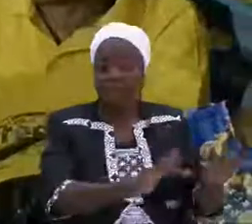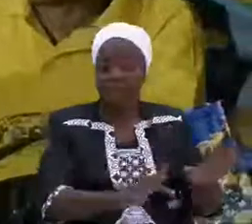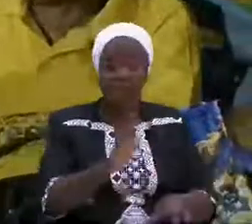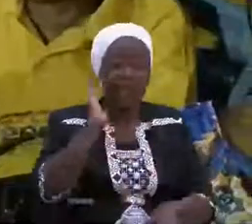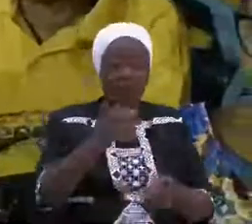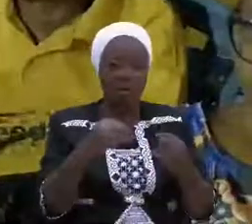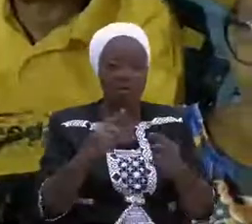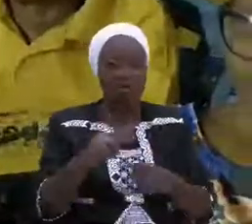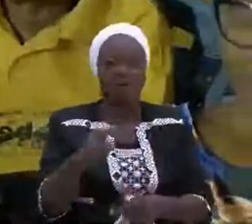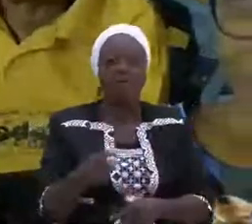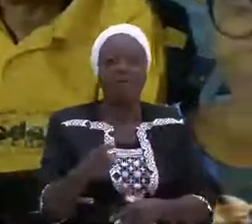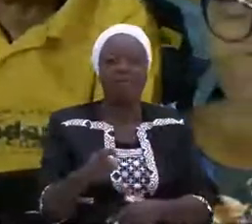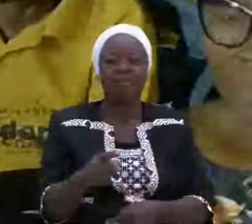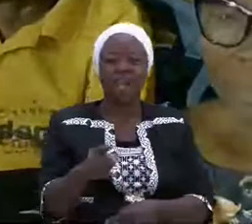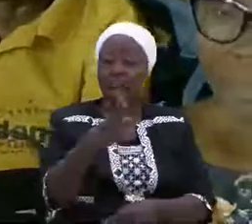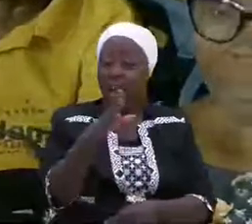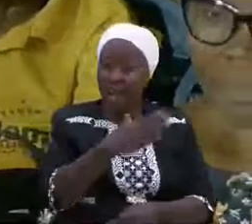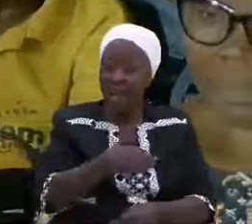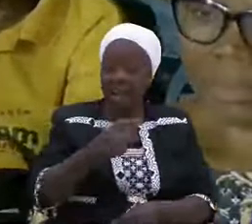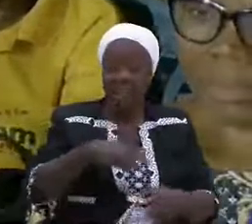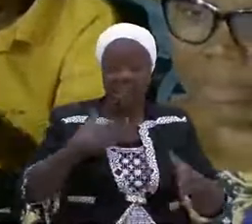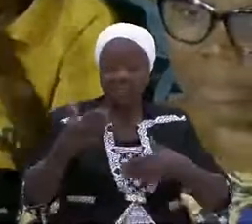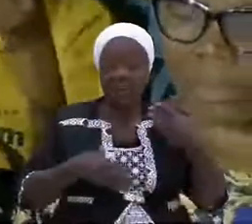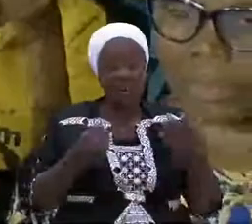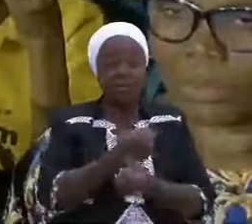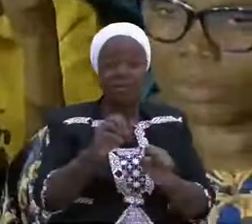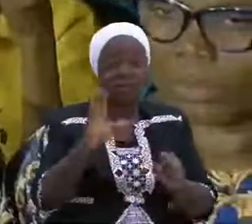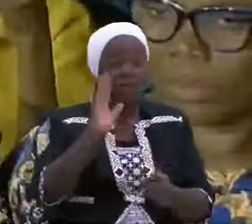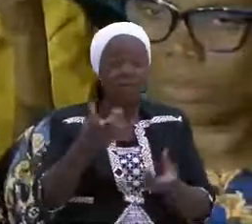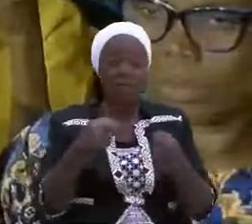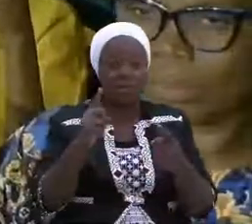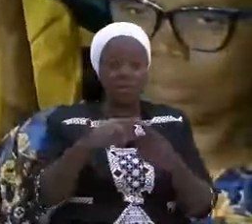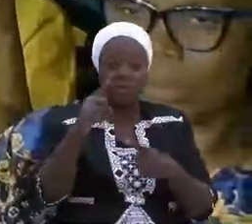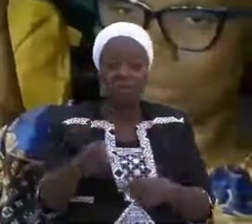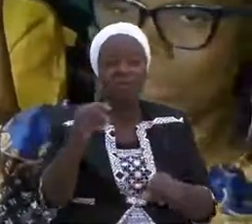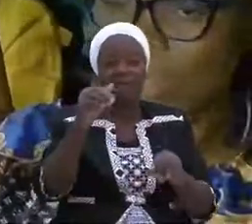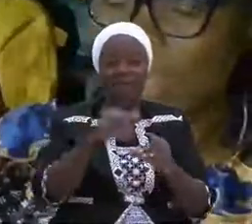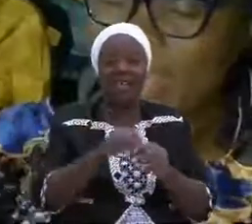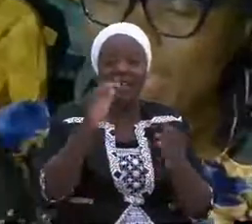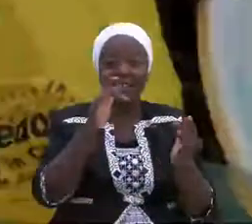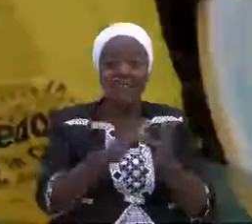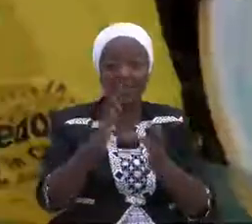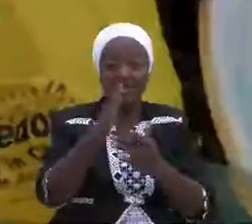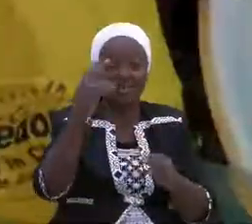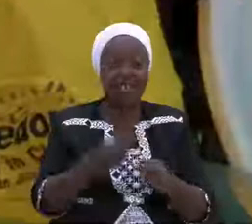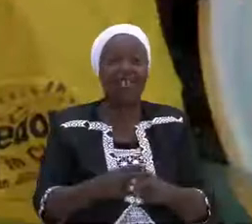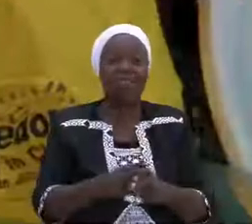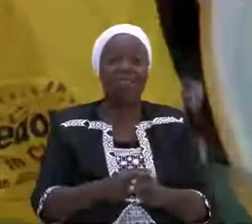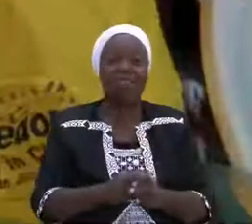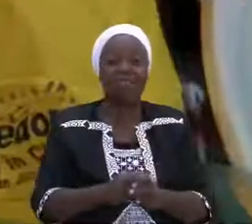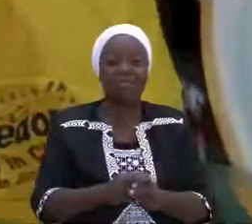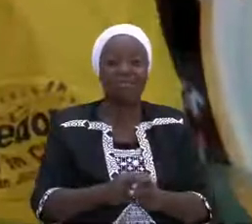parviendra et la joie du salut viendra pour toi au nom de Jésus.